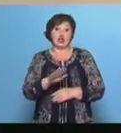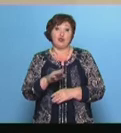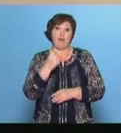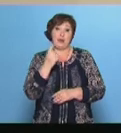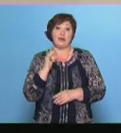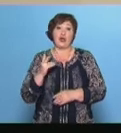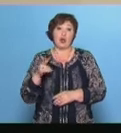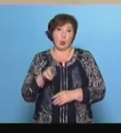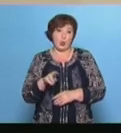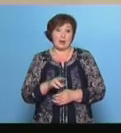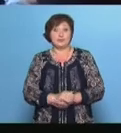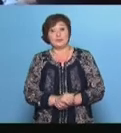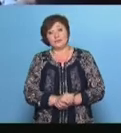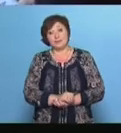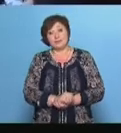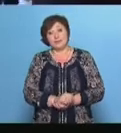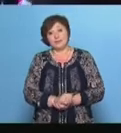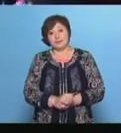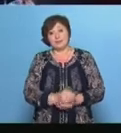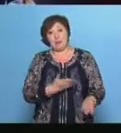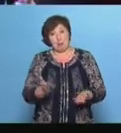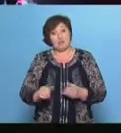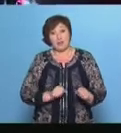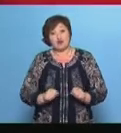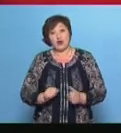июня. Роман Вагинов, Илья Дерендяев, телеканал «Моя Удмуртия».